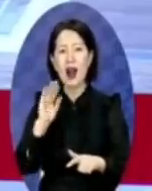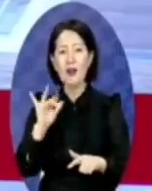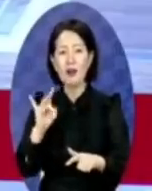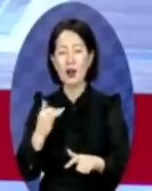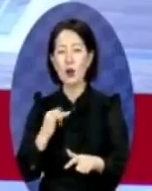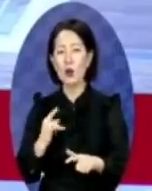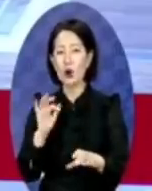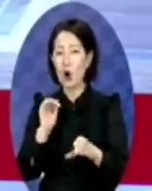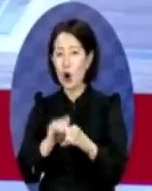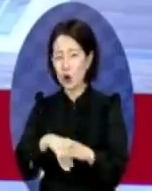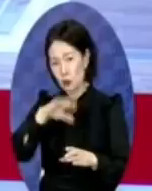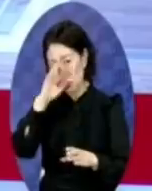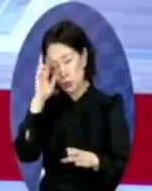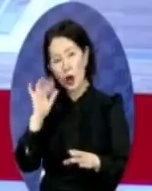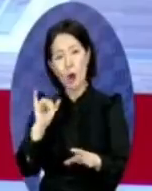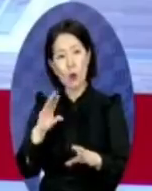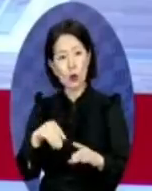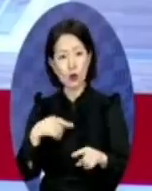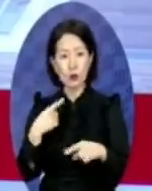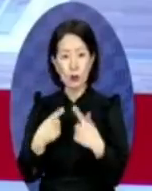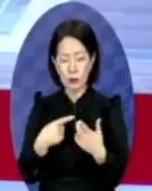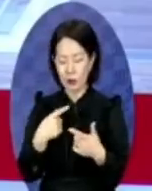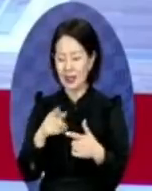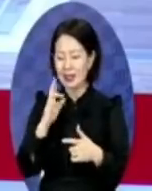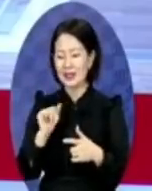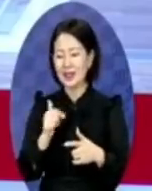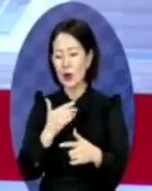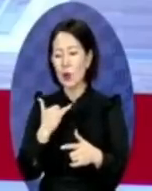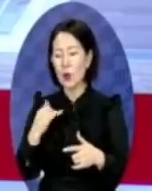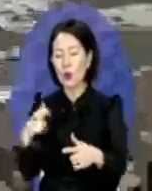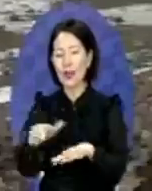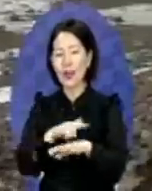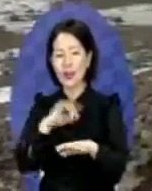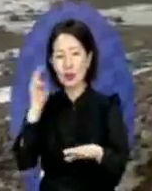бид цагуур учны шинжилгээний газраас тодруллаа.